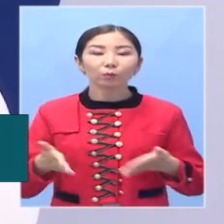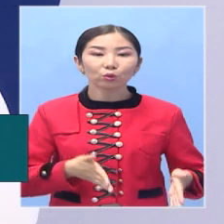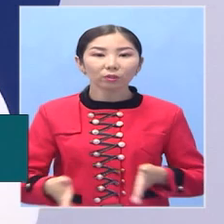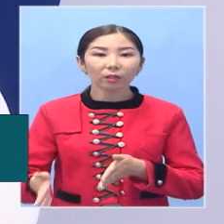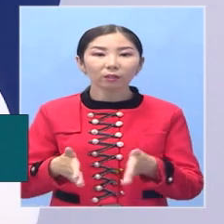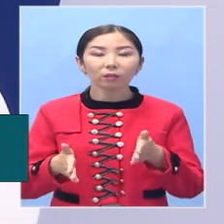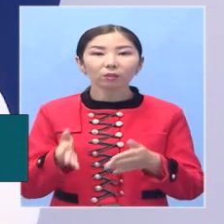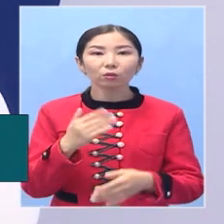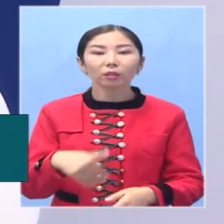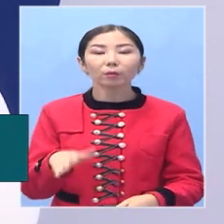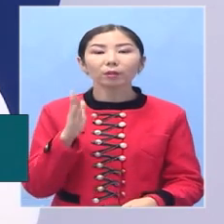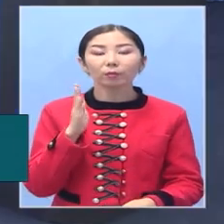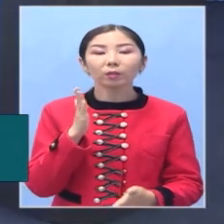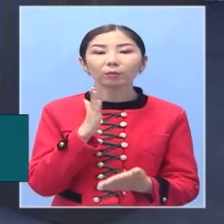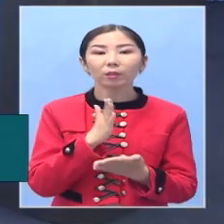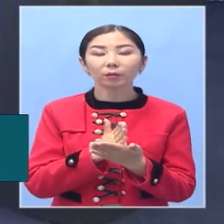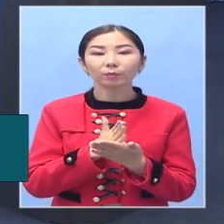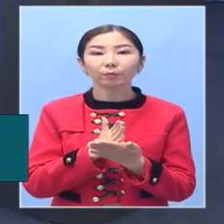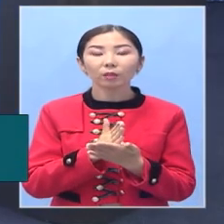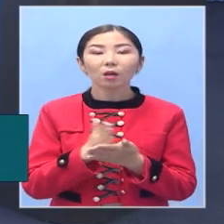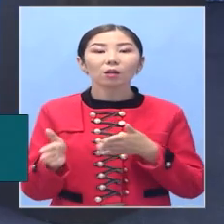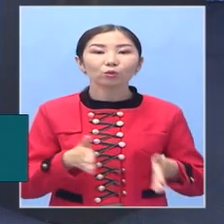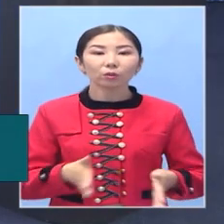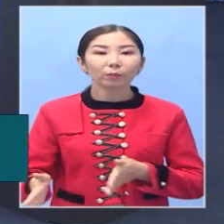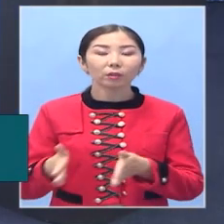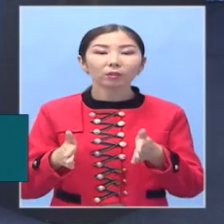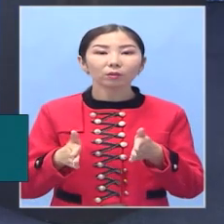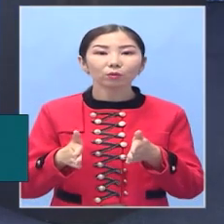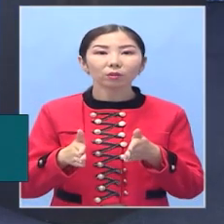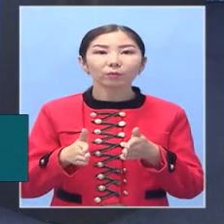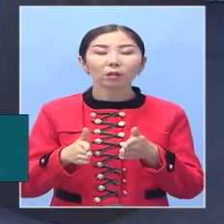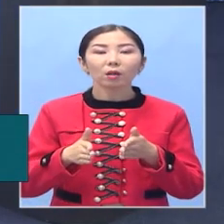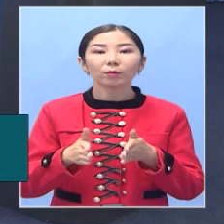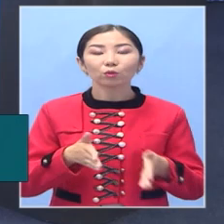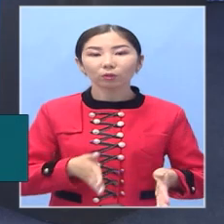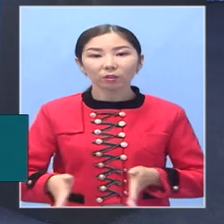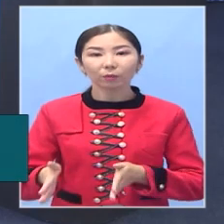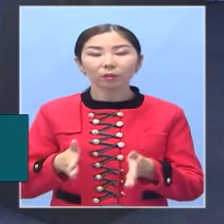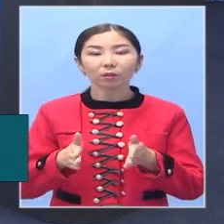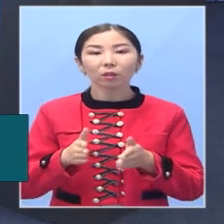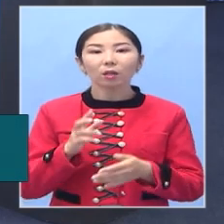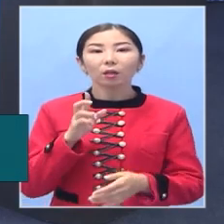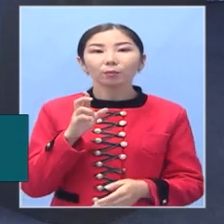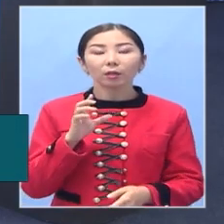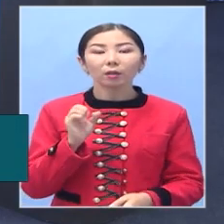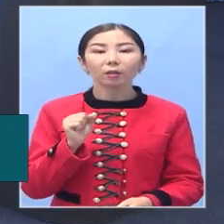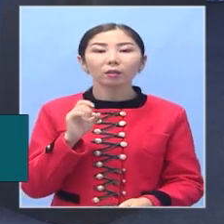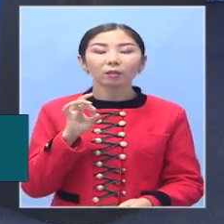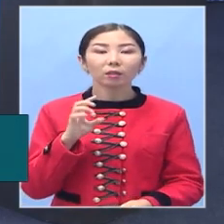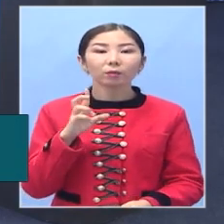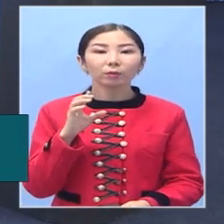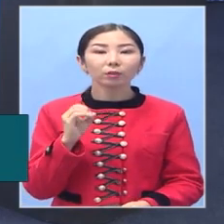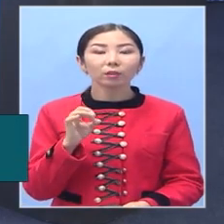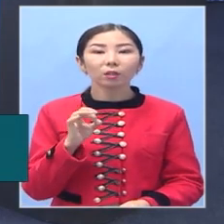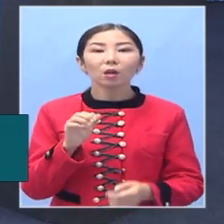болады. Енді жол салу өз алдына мынау көбіне бордюрларды ауыстыру, кейде